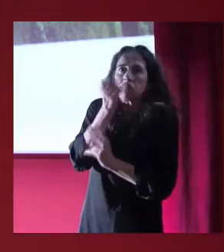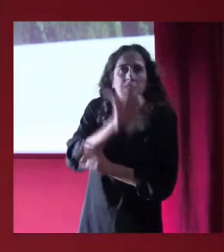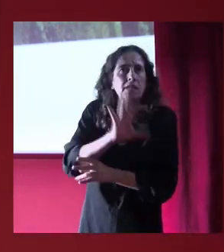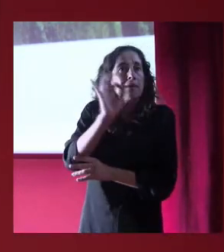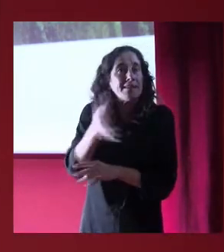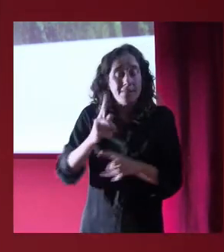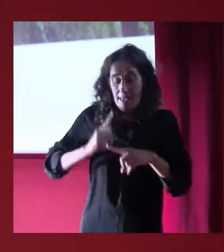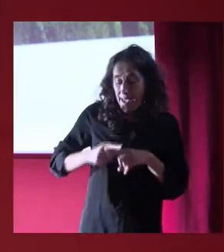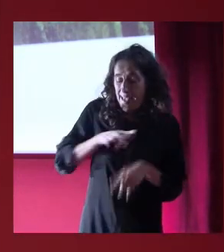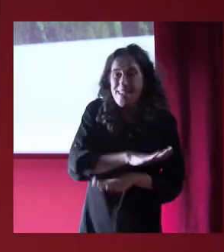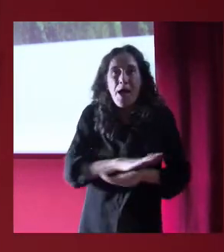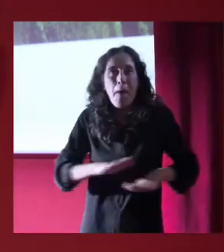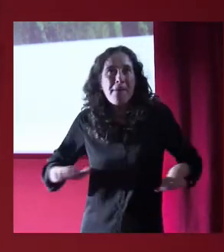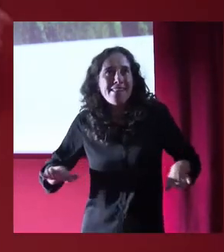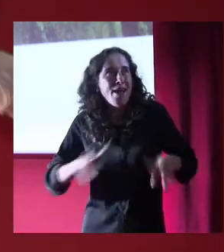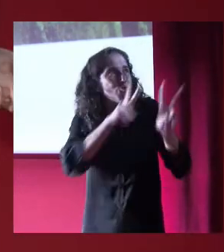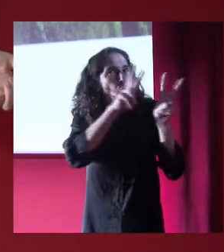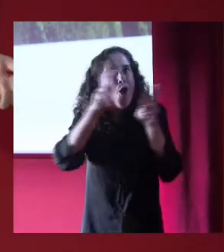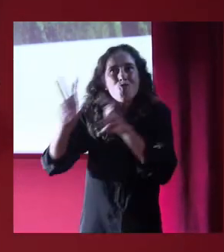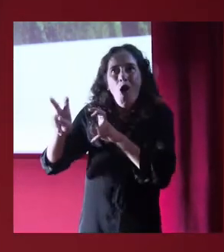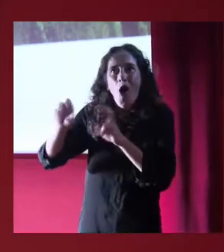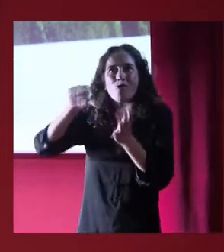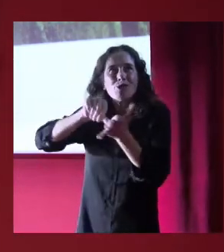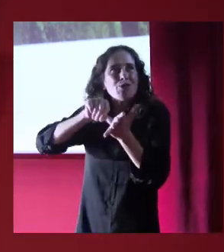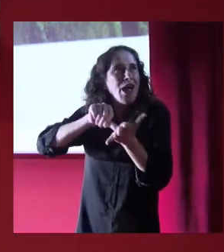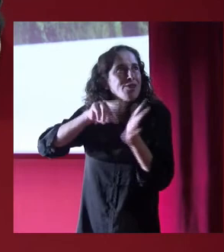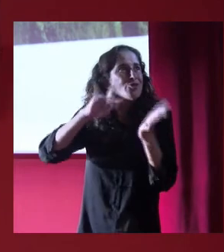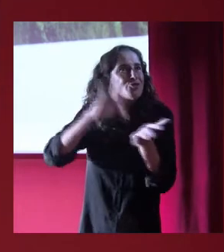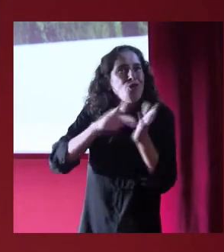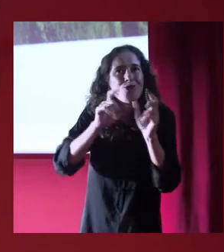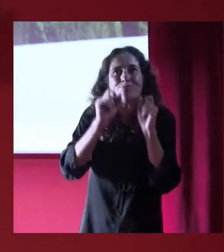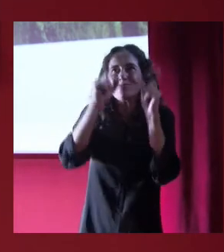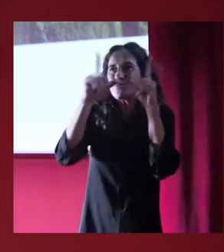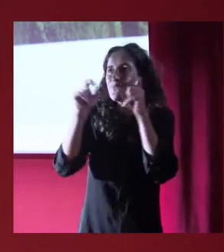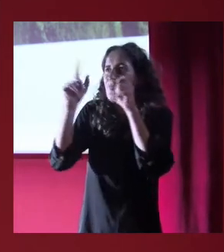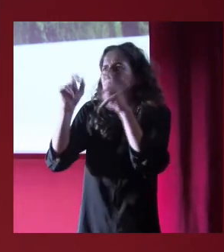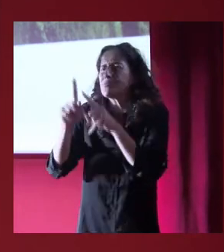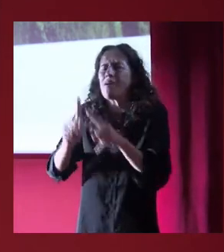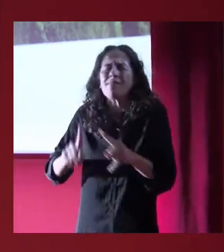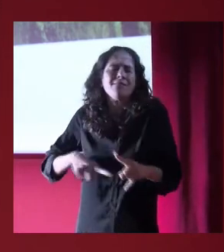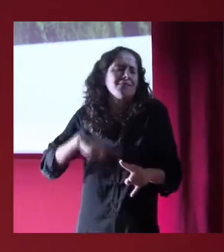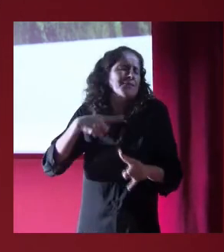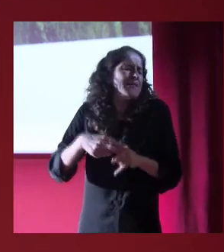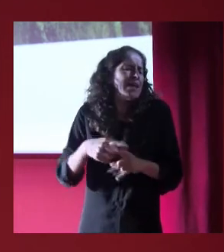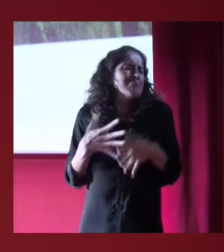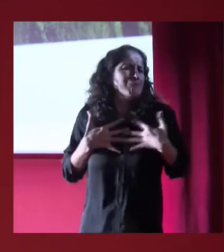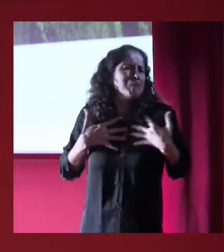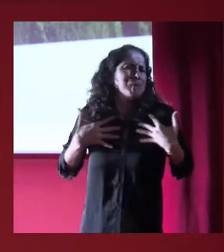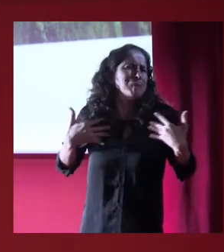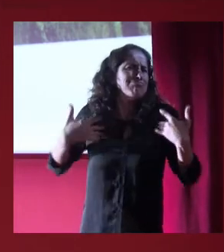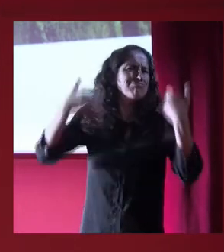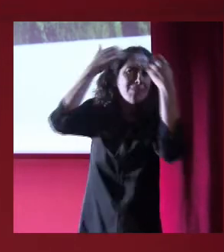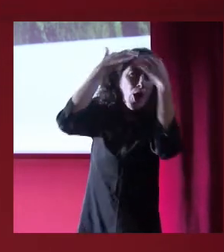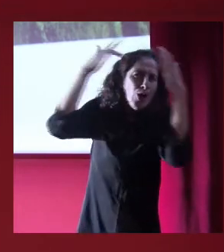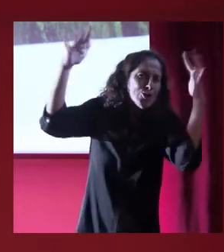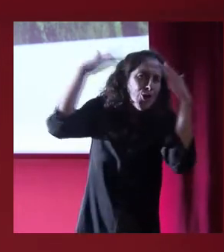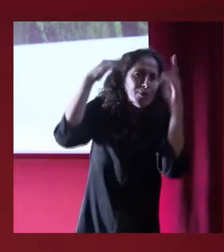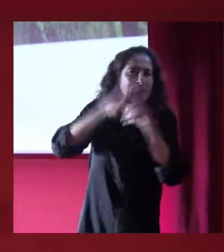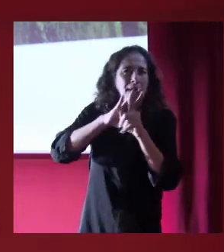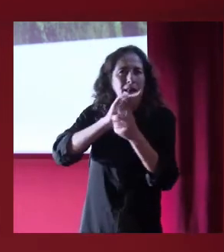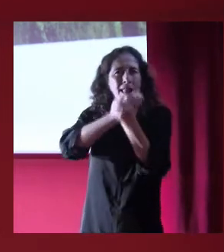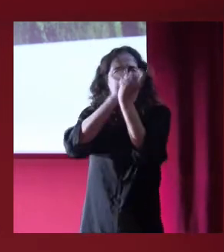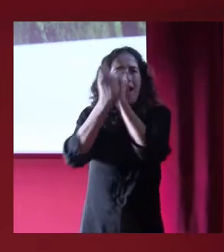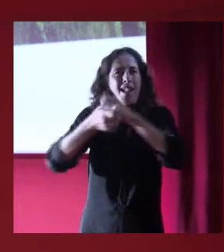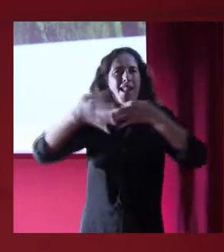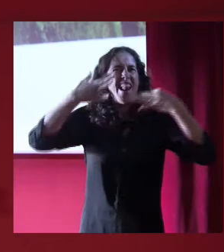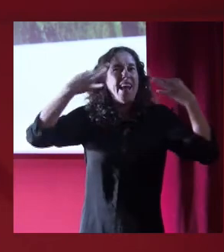Érem petits, tot era nou, teníem una ciutat per descobrir i un munt d'il·lusions i de somnis per fer realitat. Però la